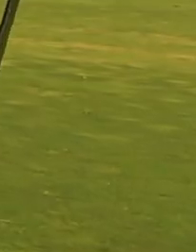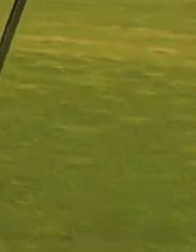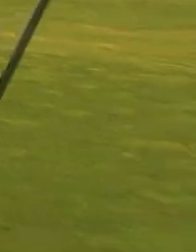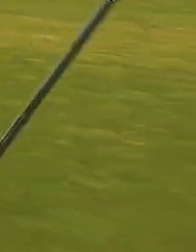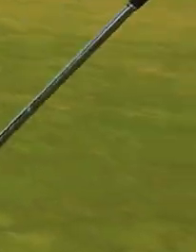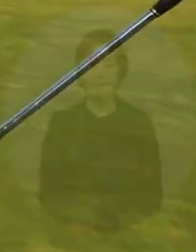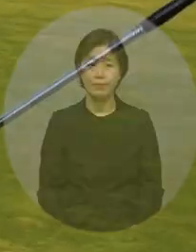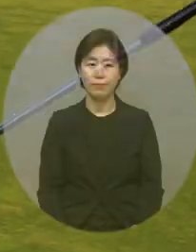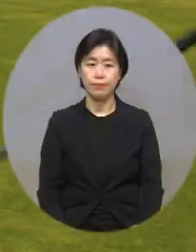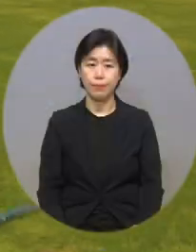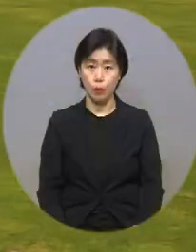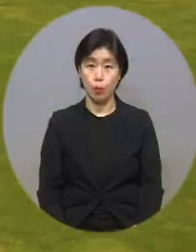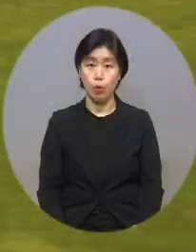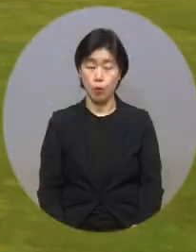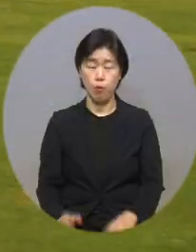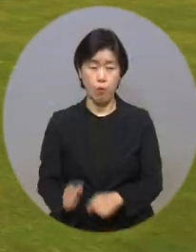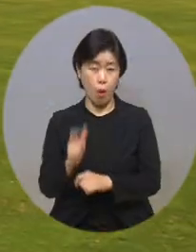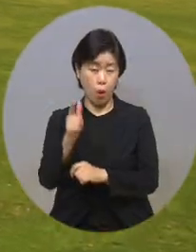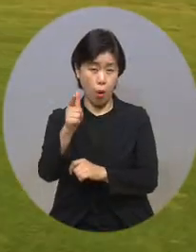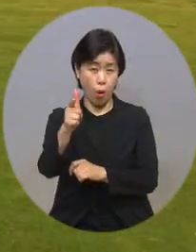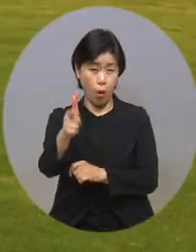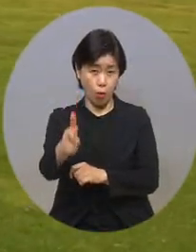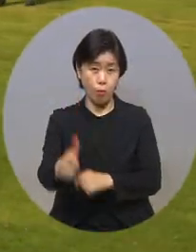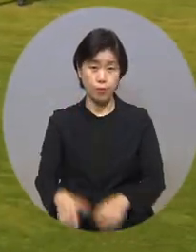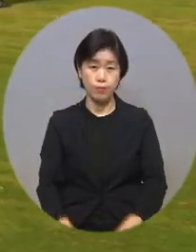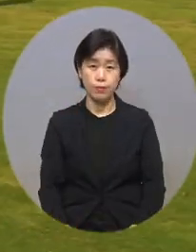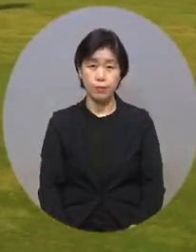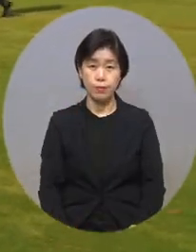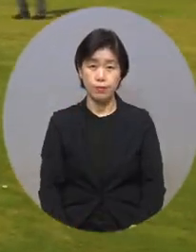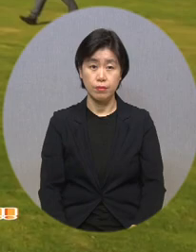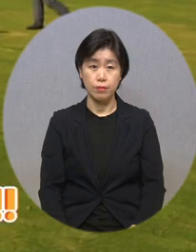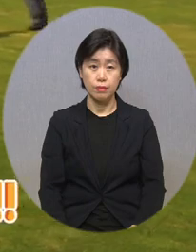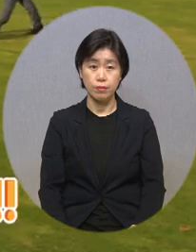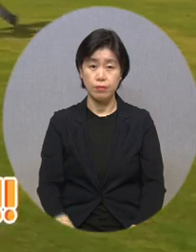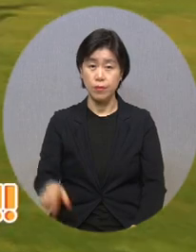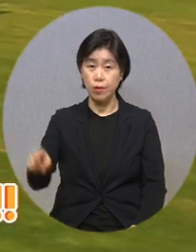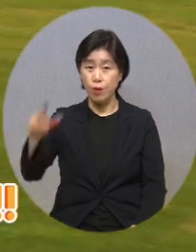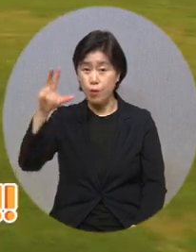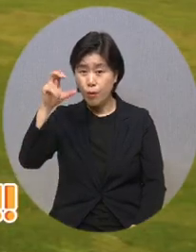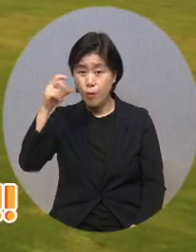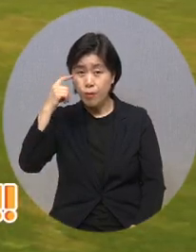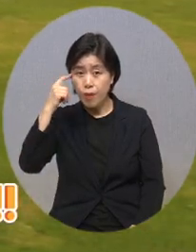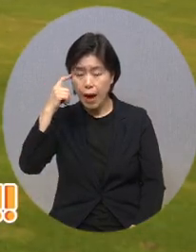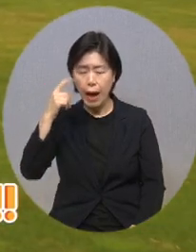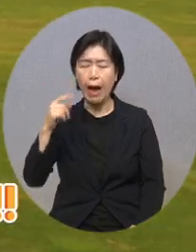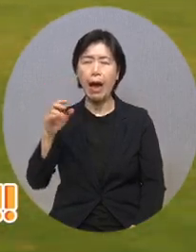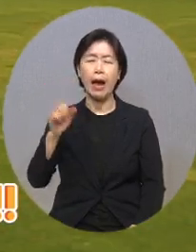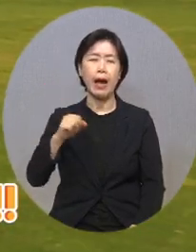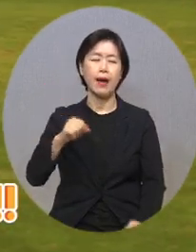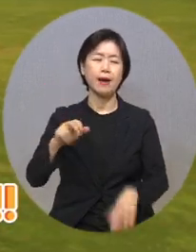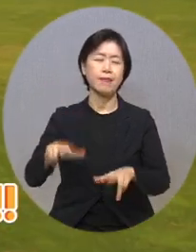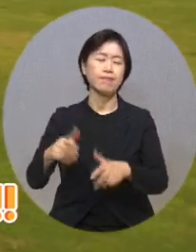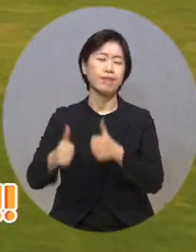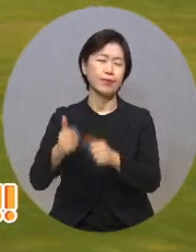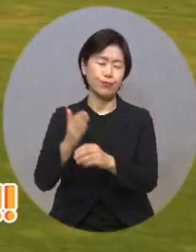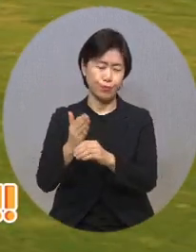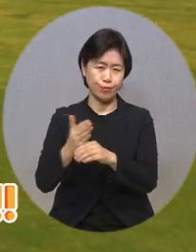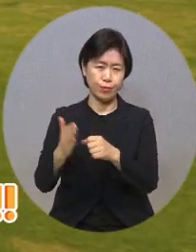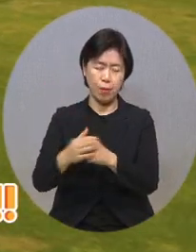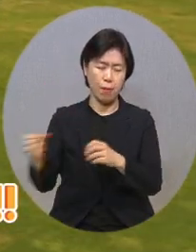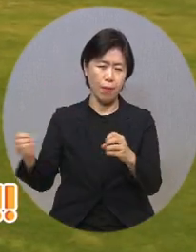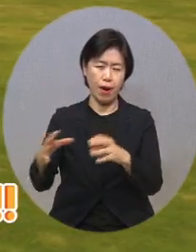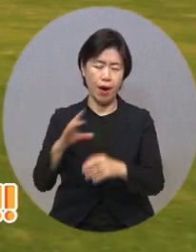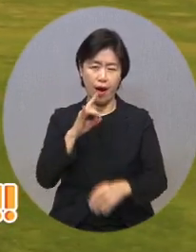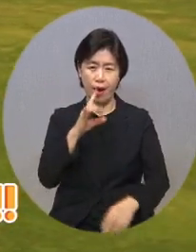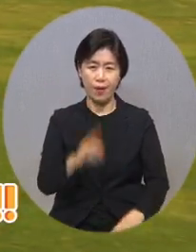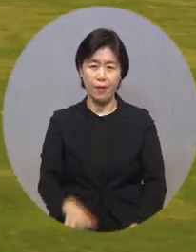어이구, 야, 많이 간다. 너 공이 왜 거기 있냐? 아, 프로테스트 때 이런 얘기 하면 안 되지. 와,